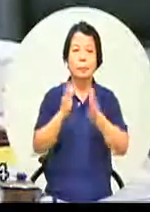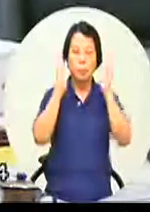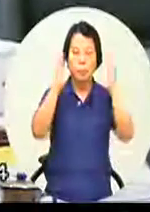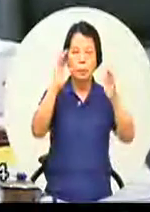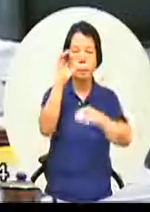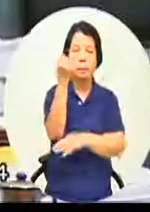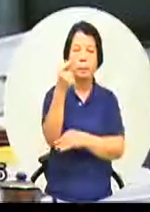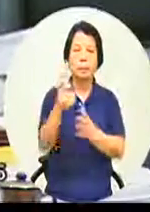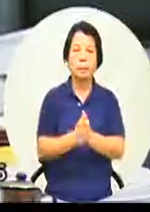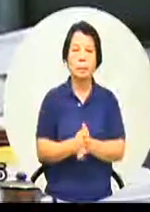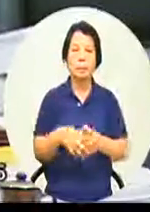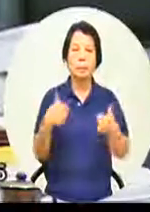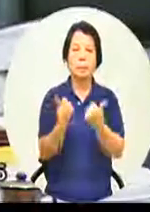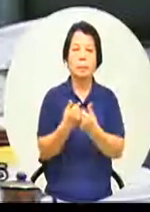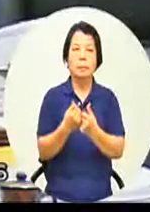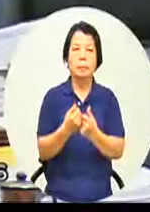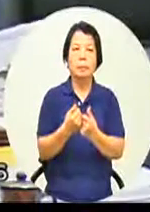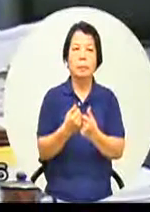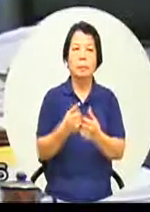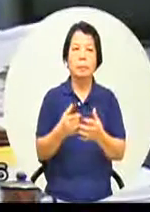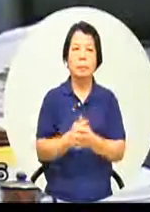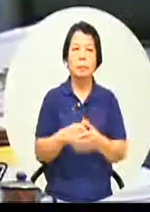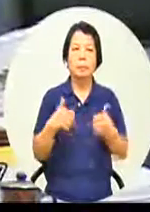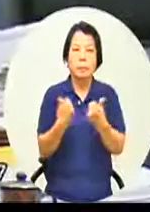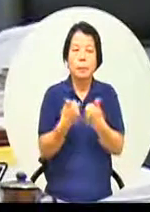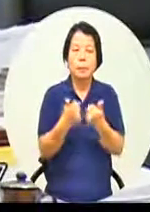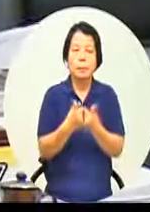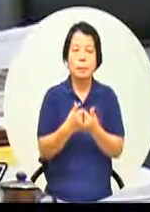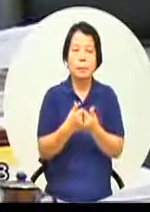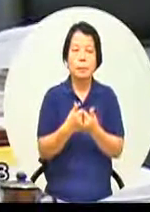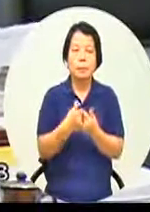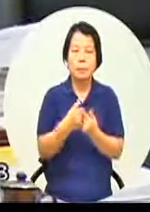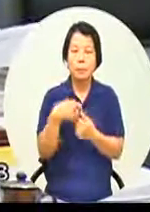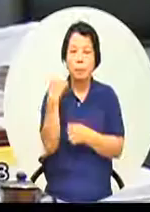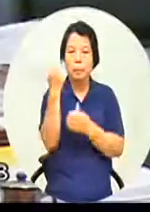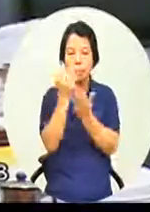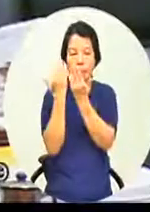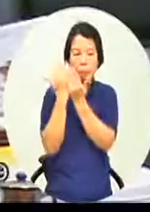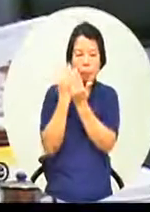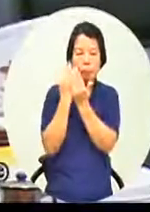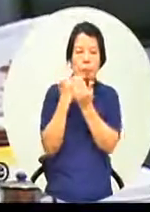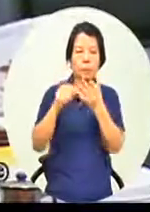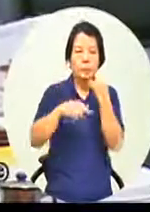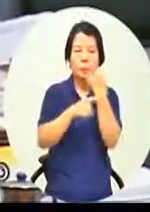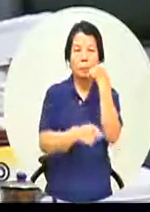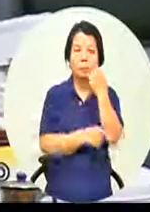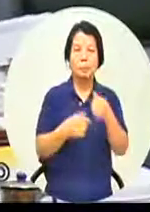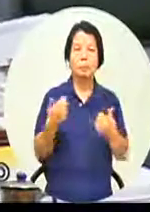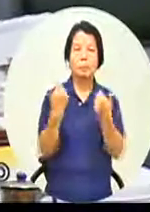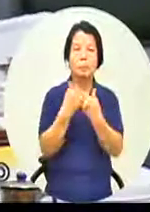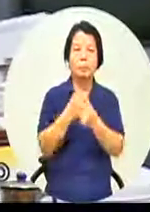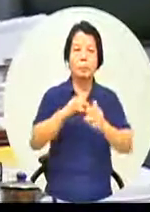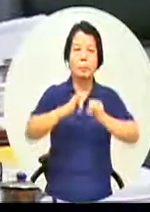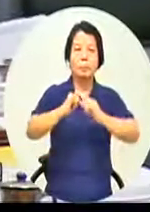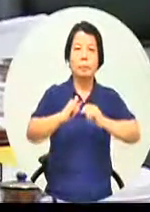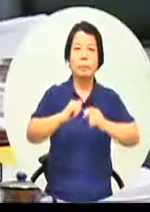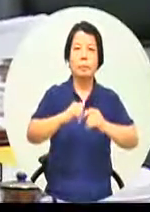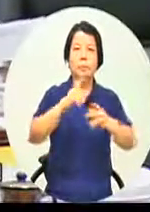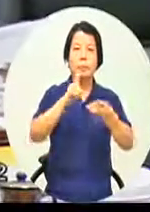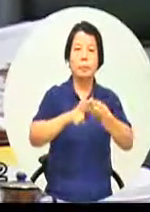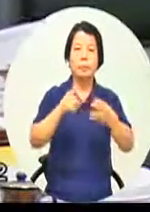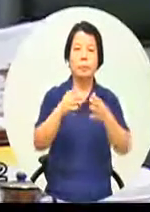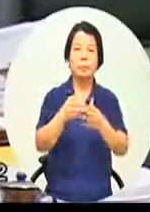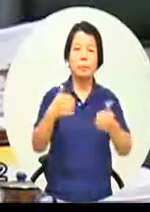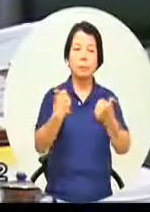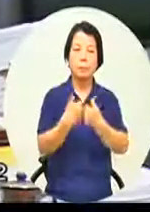反透明、反黑箱，反黑箱，也就是黑箱条款，还有反民主条款以及反透明